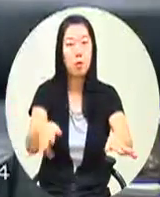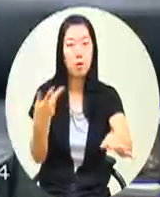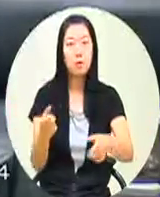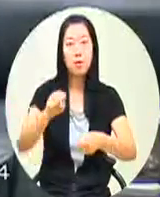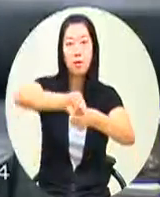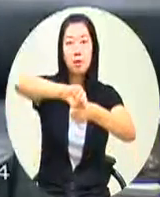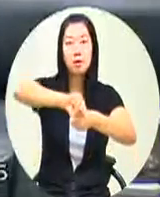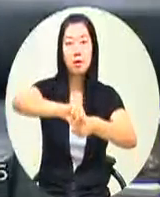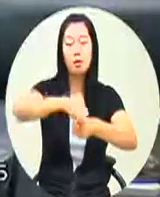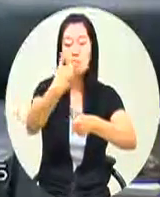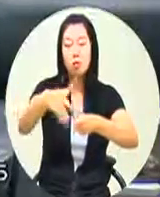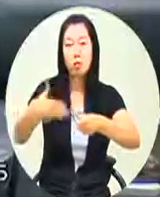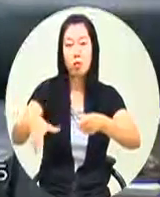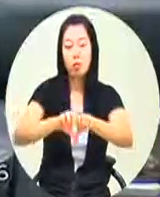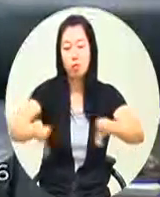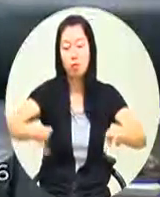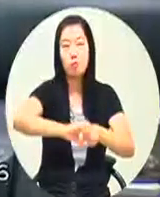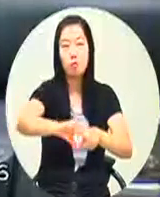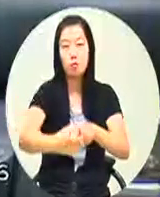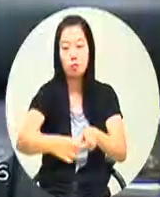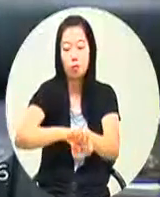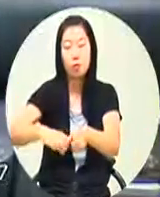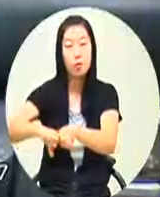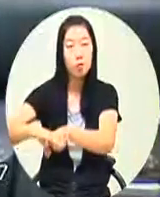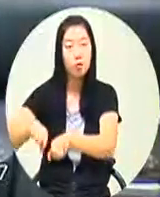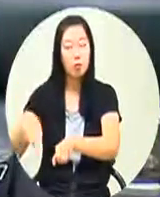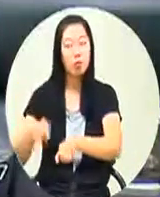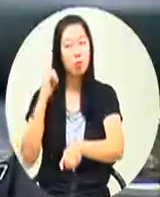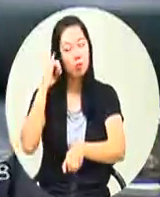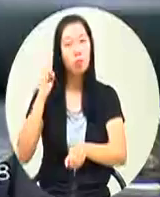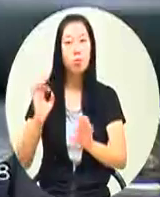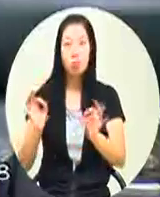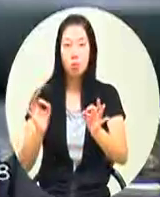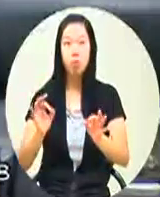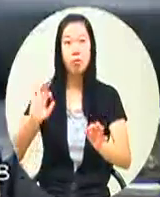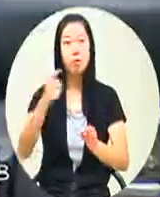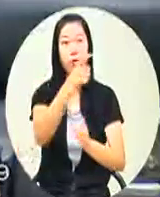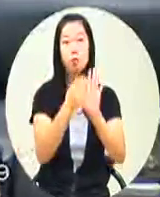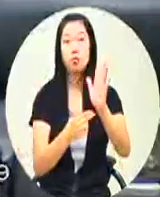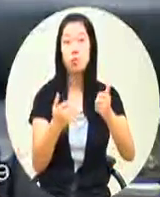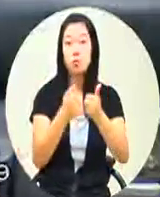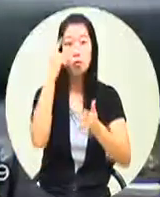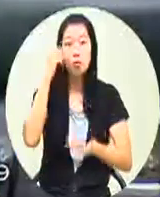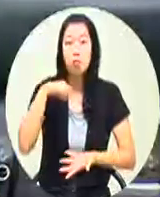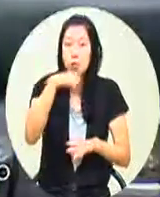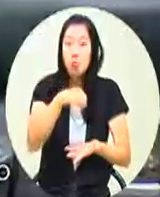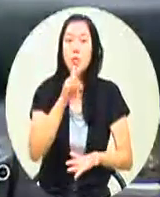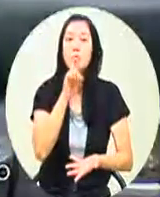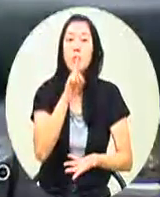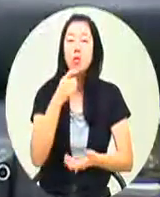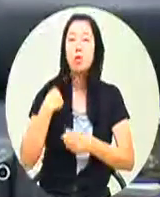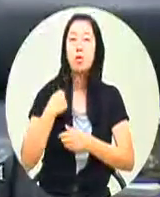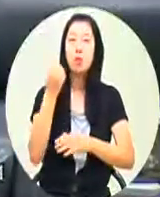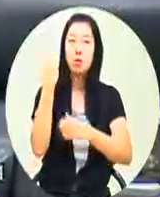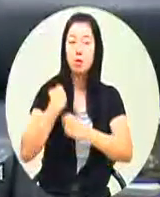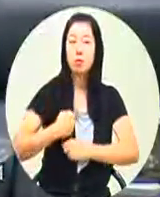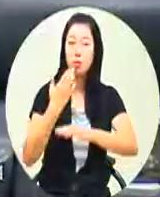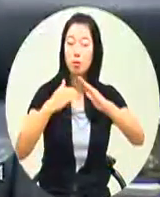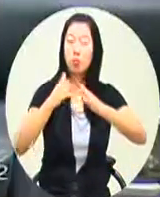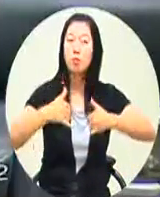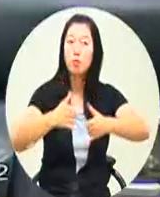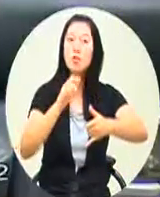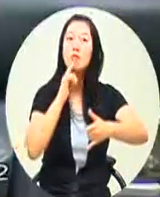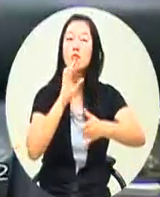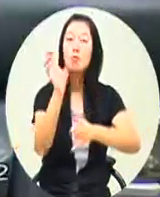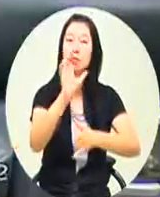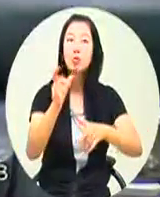了几个管，这个是 OK。 但是那一天说明会我们也提到了，你的军校路主要的管径80mm